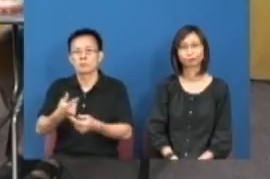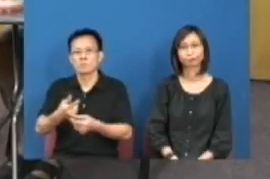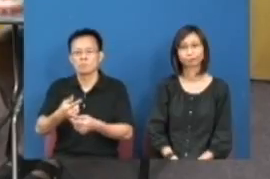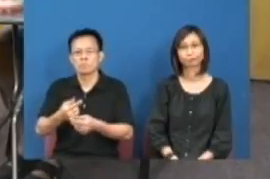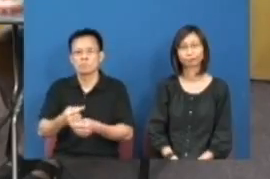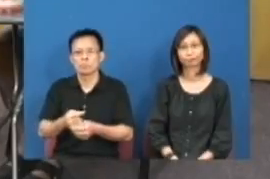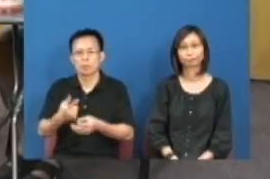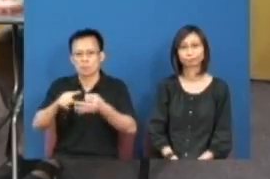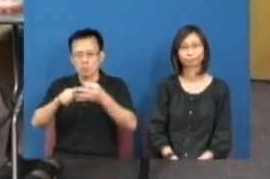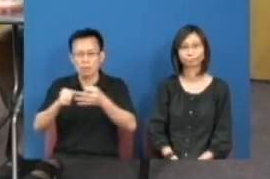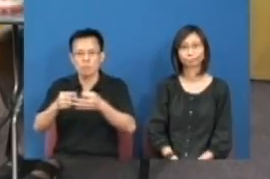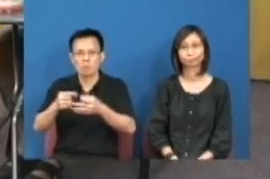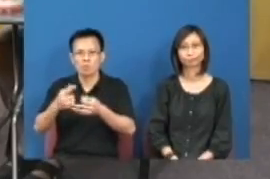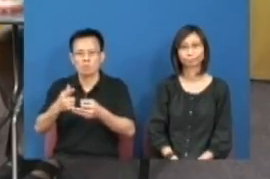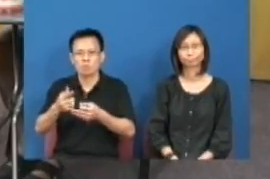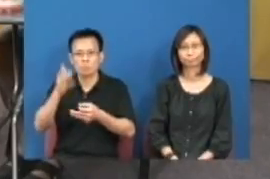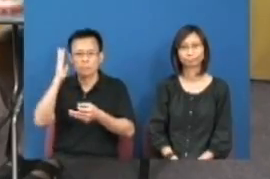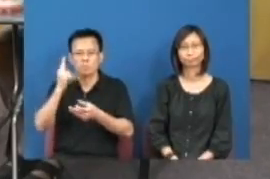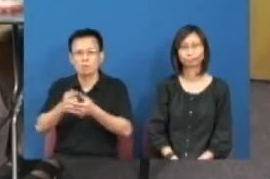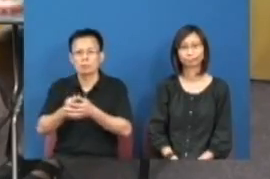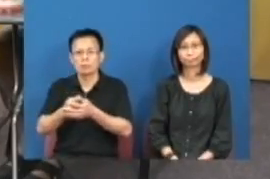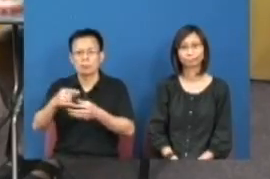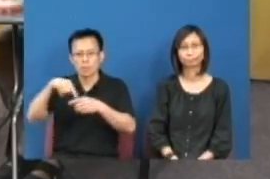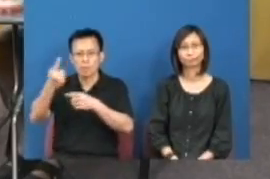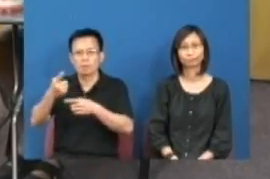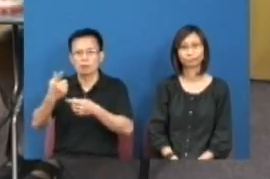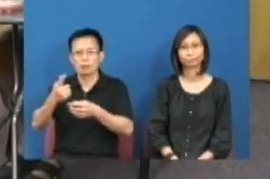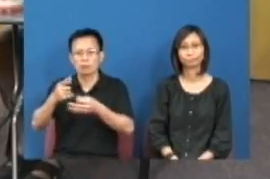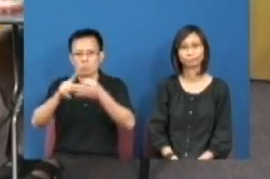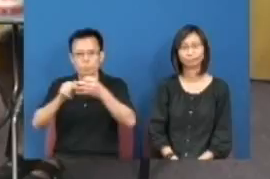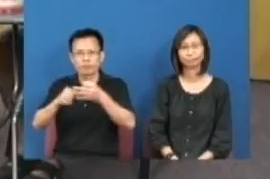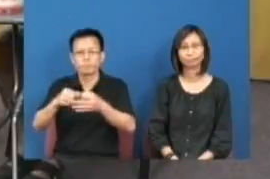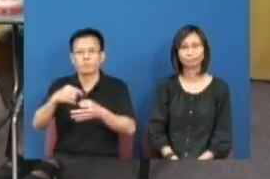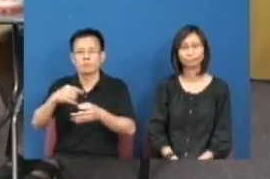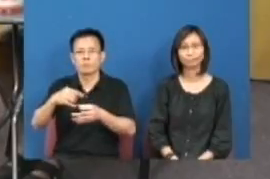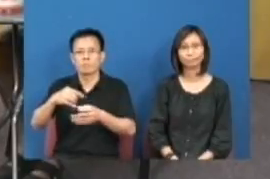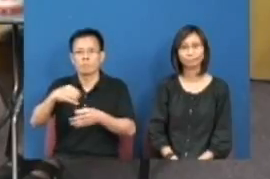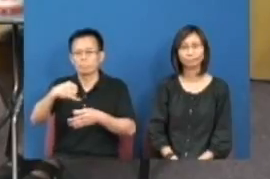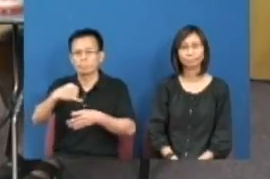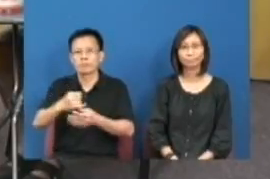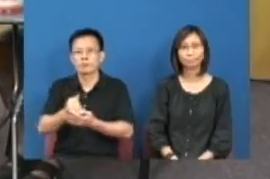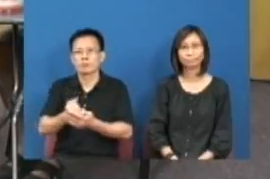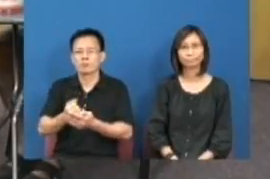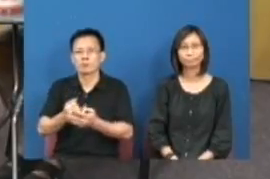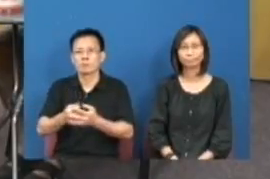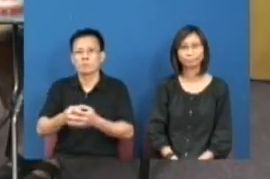華，而唔係高智仁呢條木嘴之後咧，咁就即係大家個官